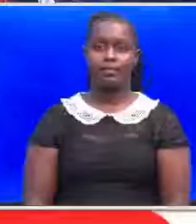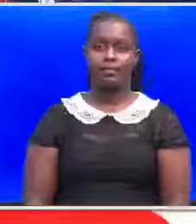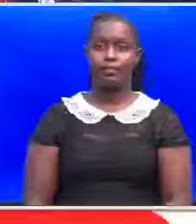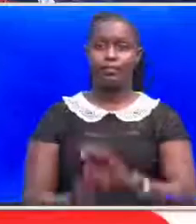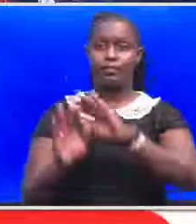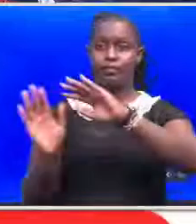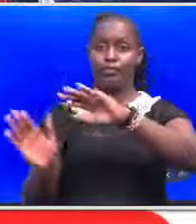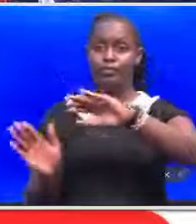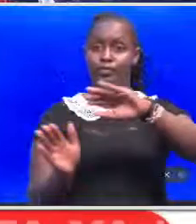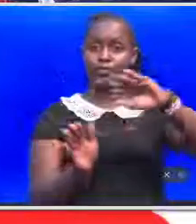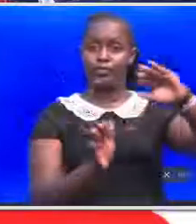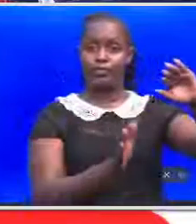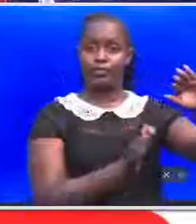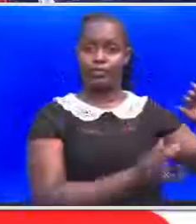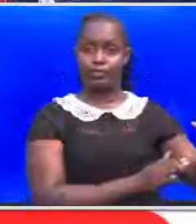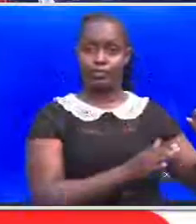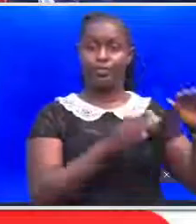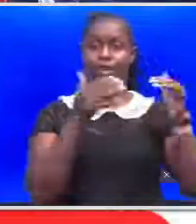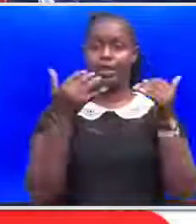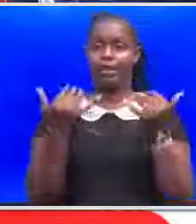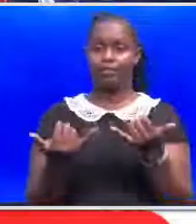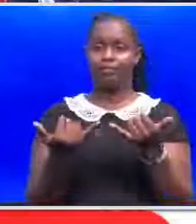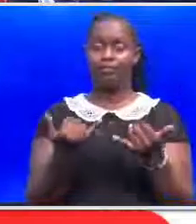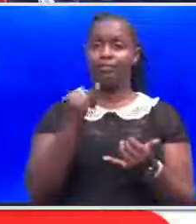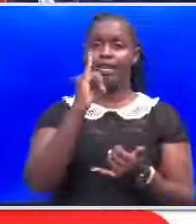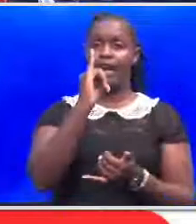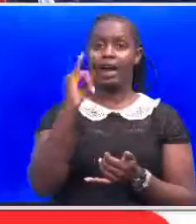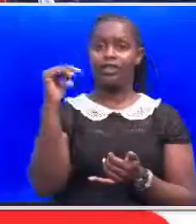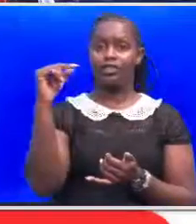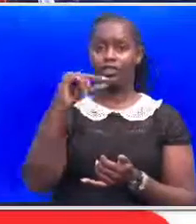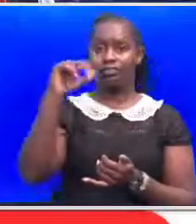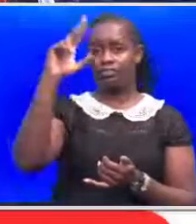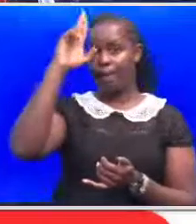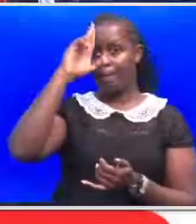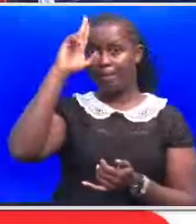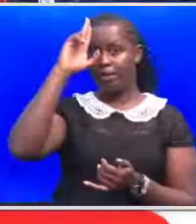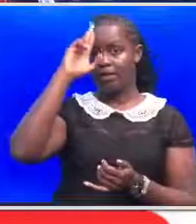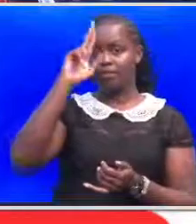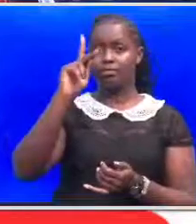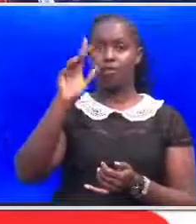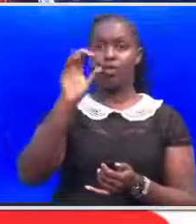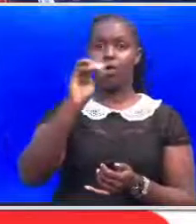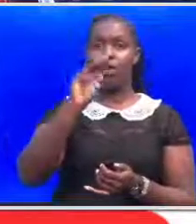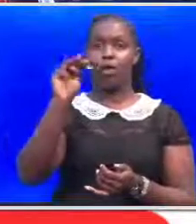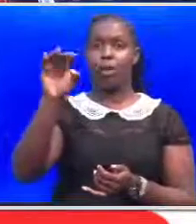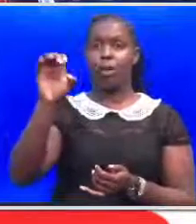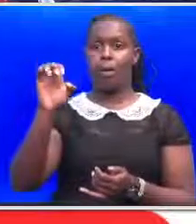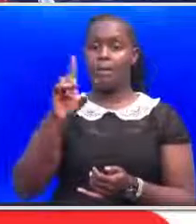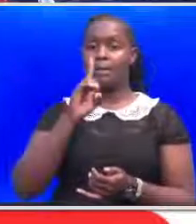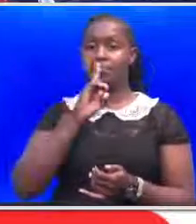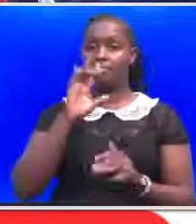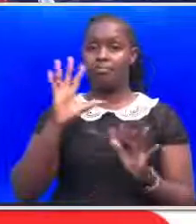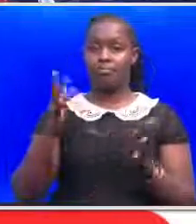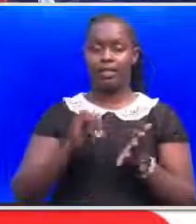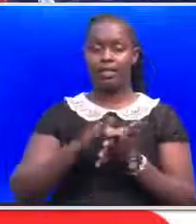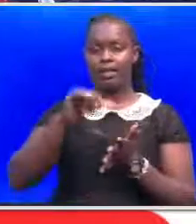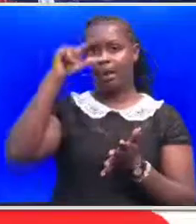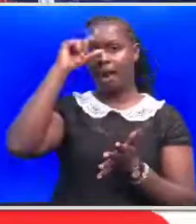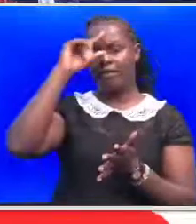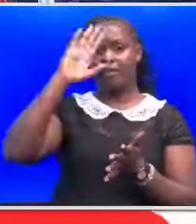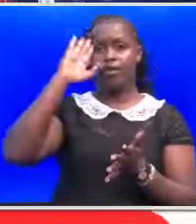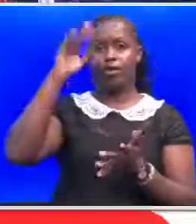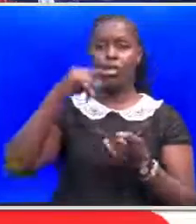Kiachana na taarifa yake Mike Kagongo, kwingineko ni kwamba Inspekta Jenerali wa polisi Japheth Koome amesema kuwa serikali itapambana vikali na